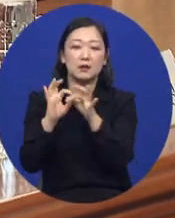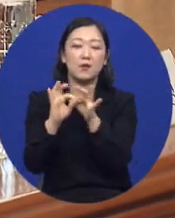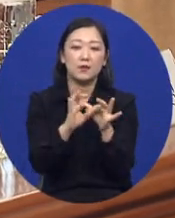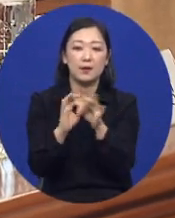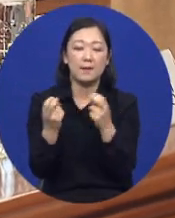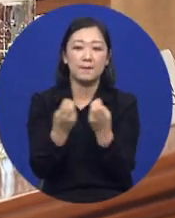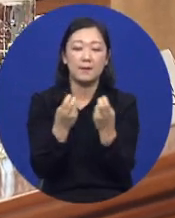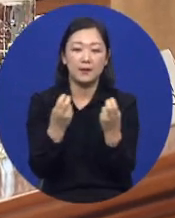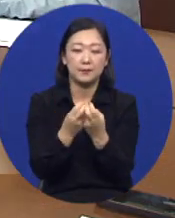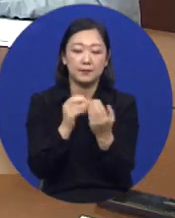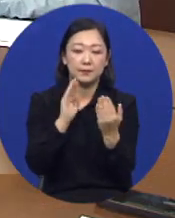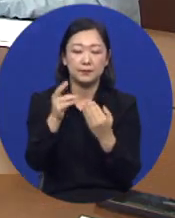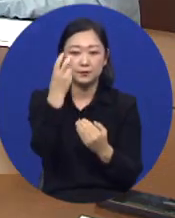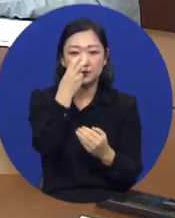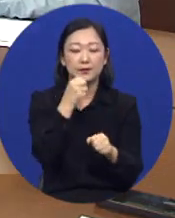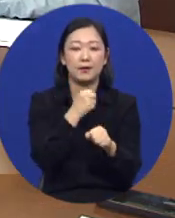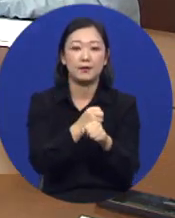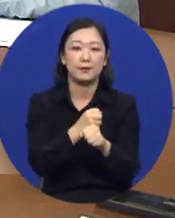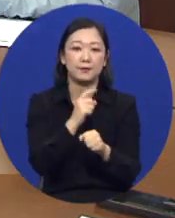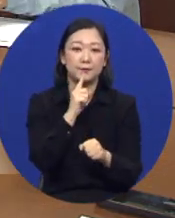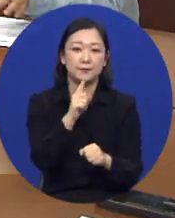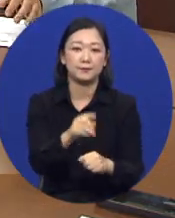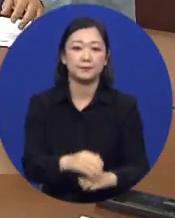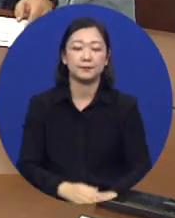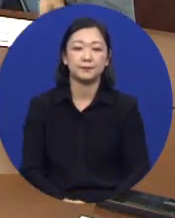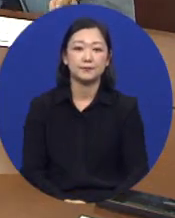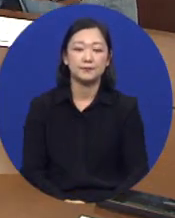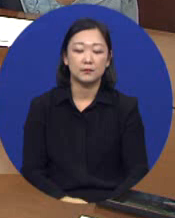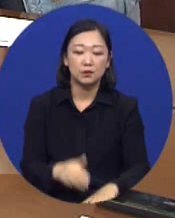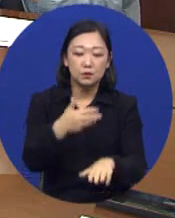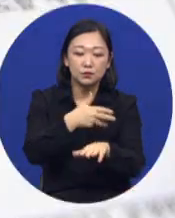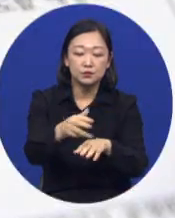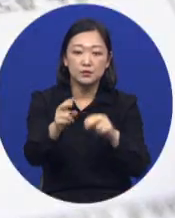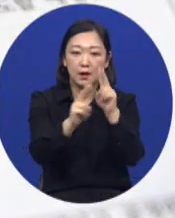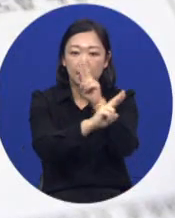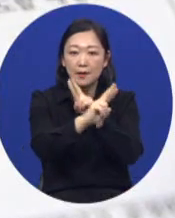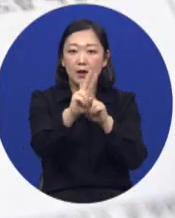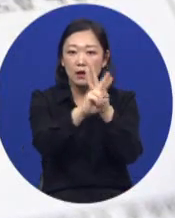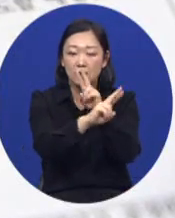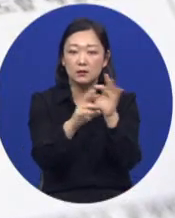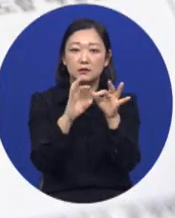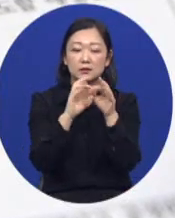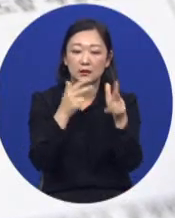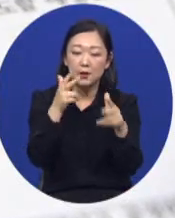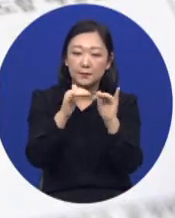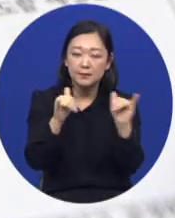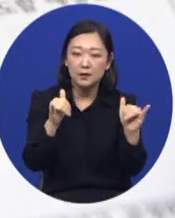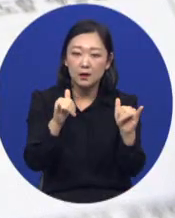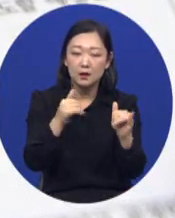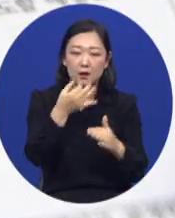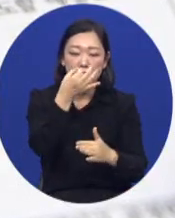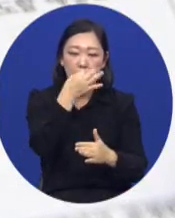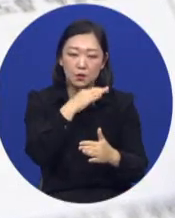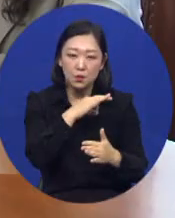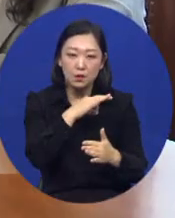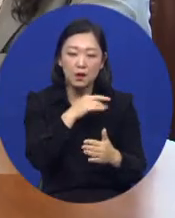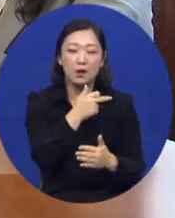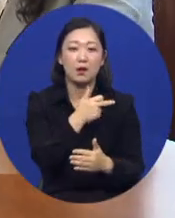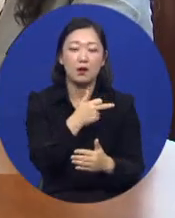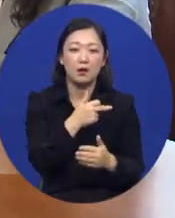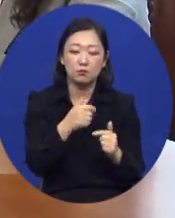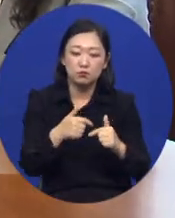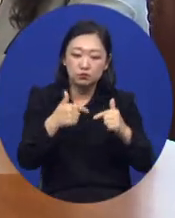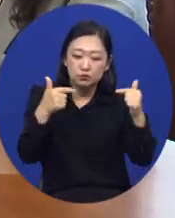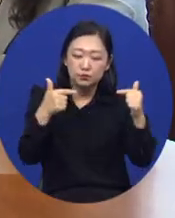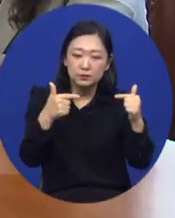수 있는 방안을 후속 취재해달라고 당부했습니다 또 추자 해상풍력발전 사업자가 선점 효과를 누리기 위해